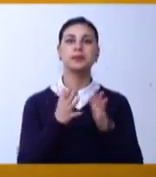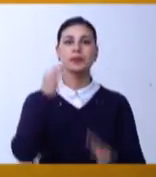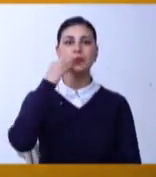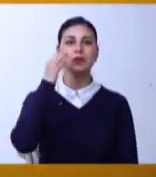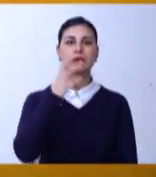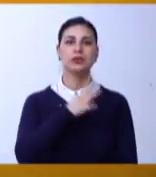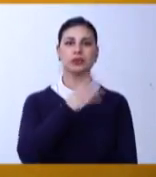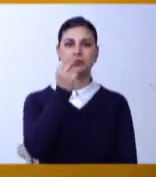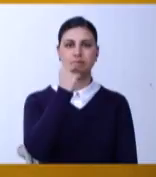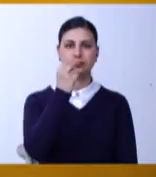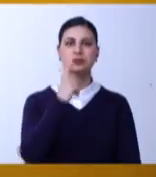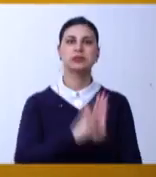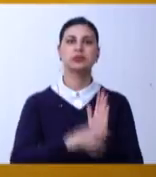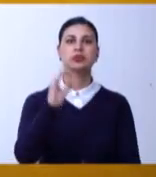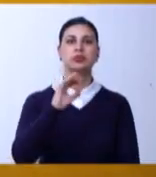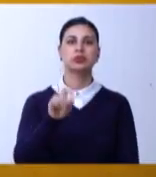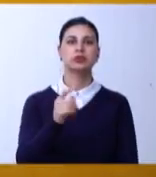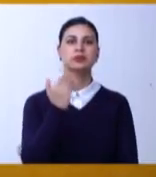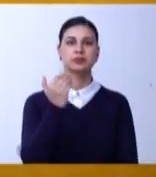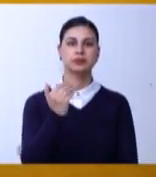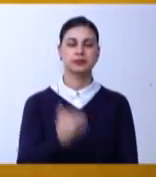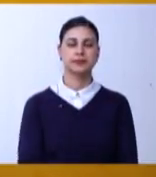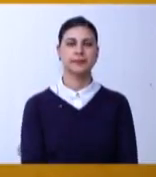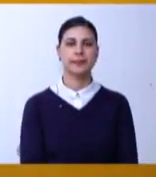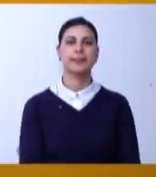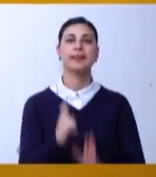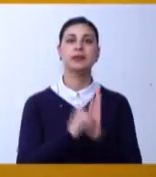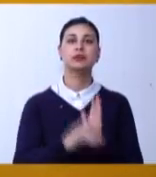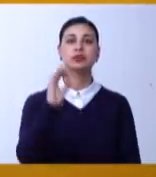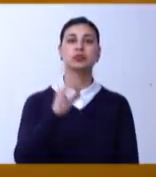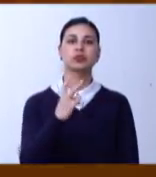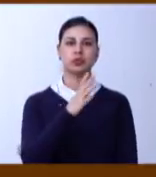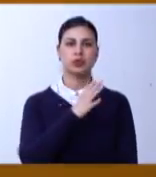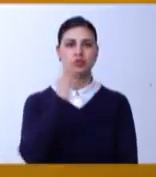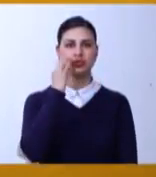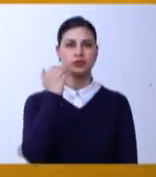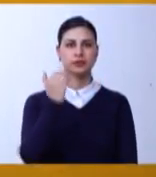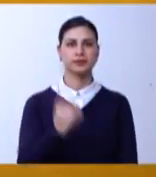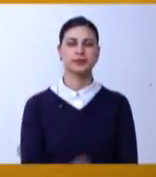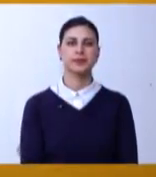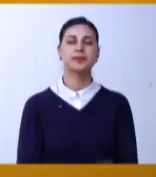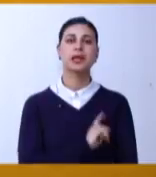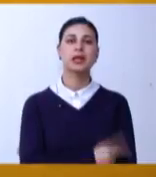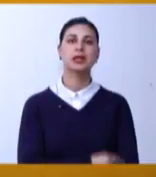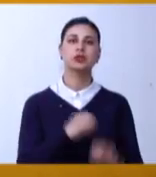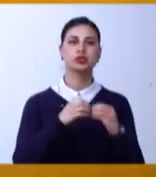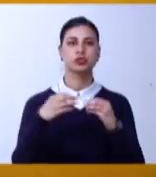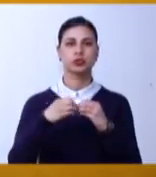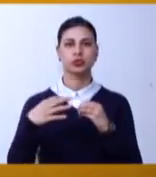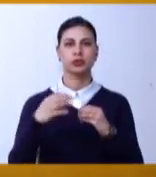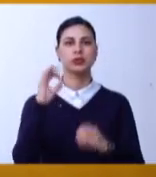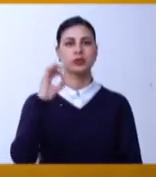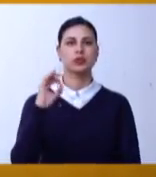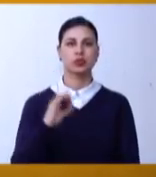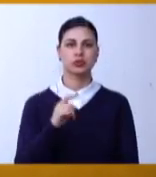მოხმარება ისე, რომ დღიური რაციონის ენერგეტიკული ღირებულების 70% შეადგინოს. ენერგიის 15-15%